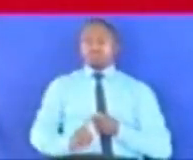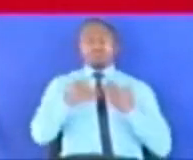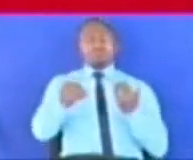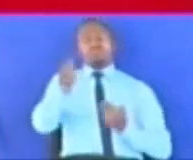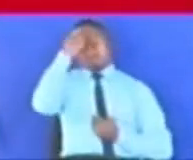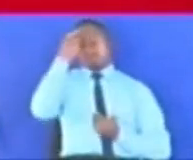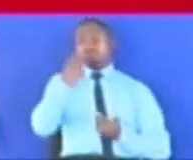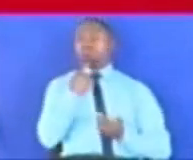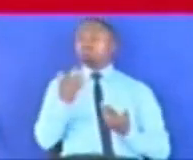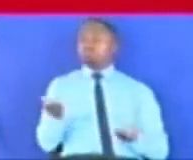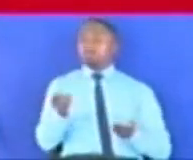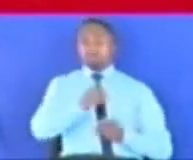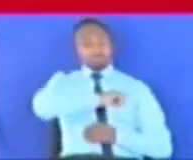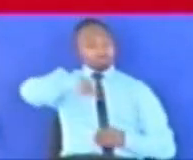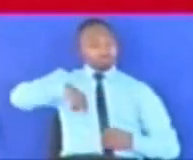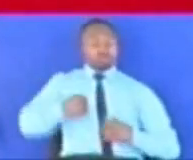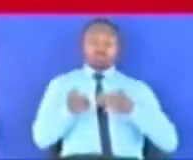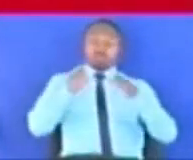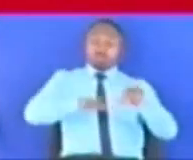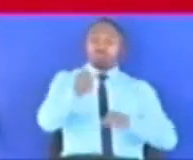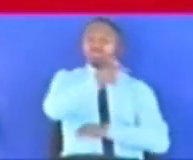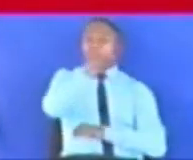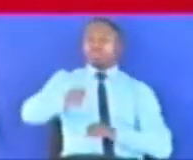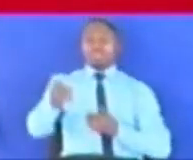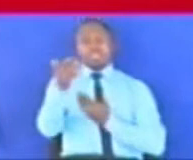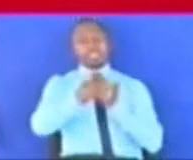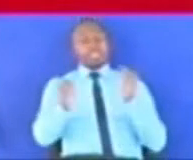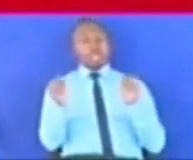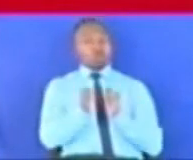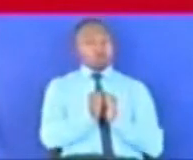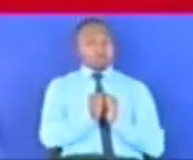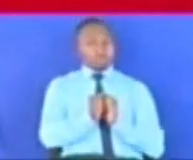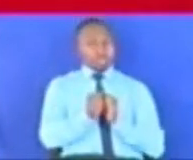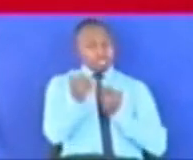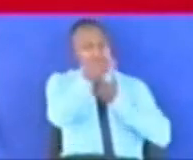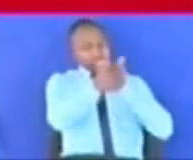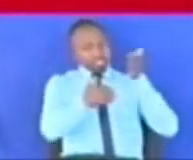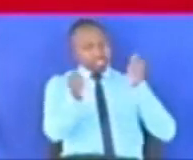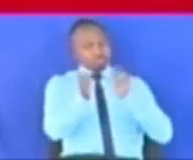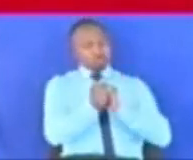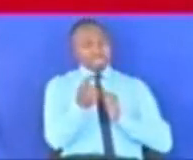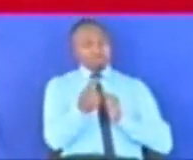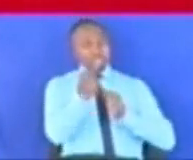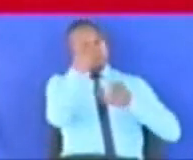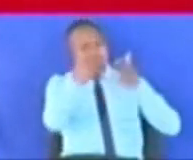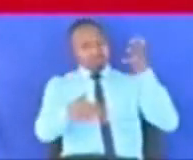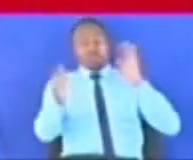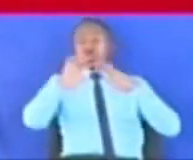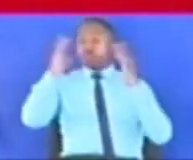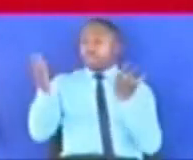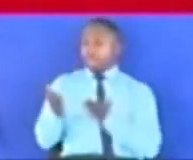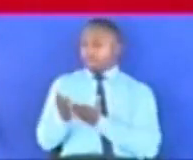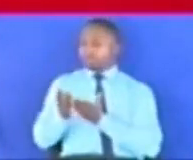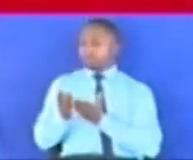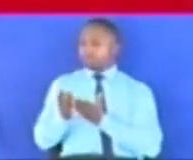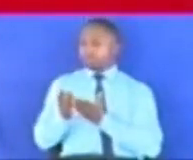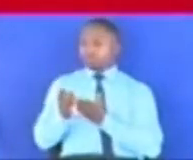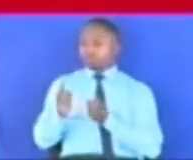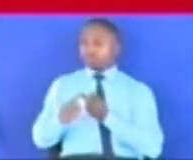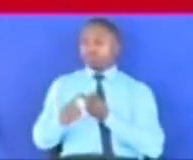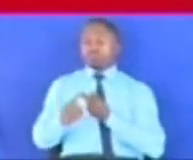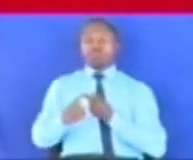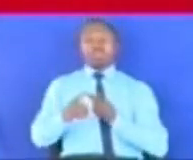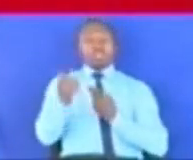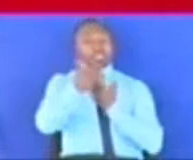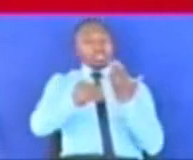Jiulize, kama sisi tunakufa, Tanzania ni nchi ya 10 katika nchi 11 duniani ambayo ina malaria,